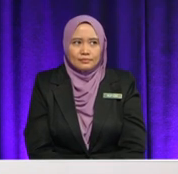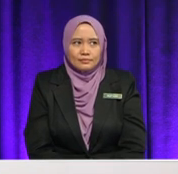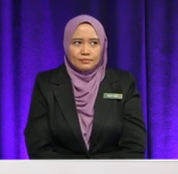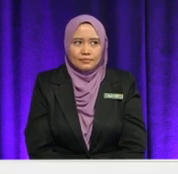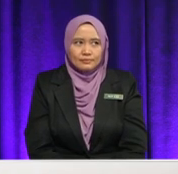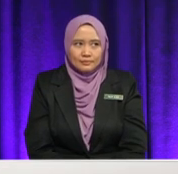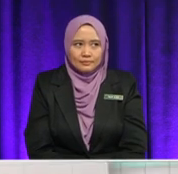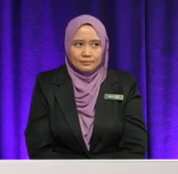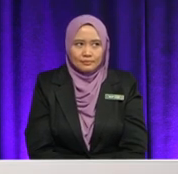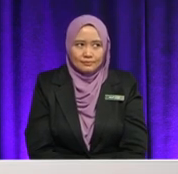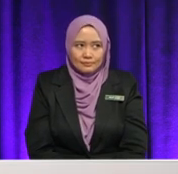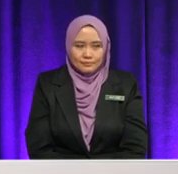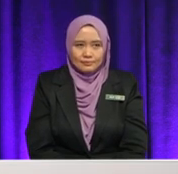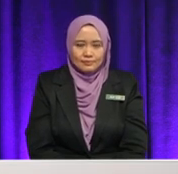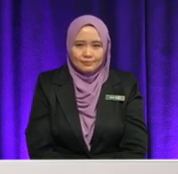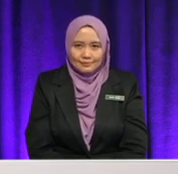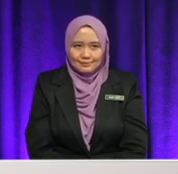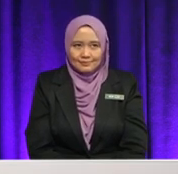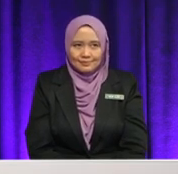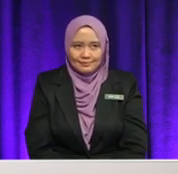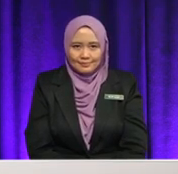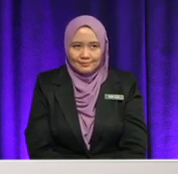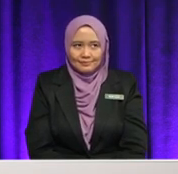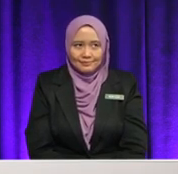Izinkan saya berpantun boleh